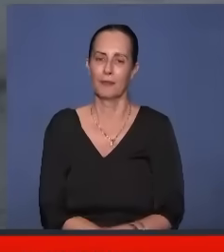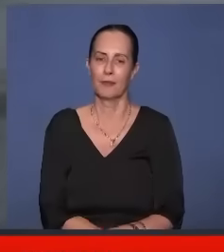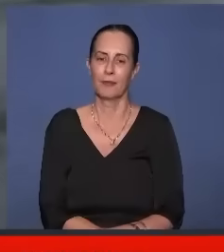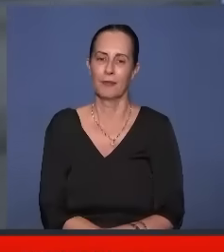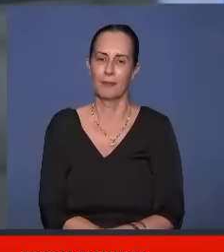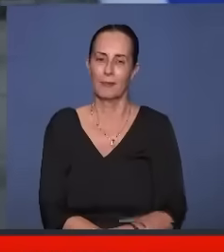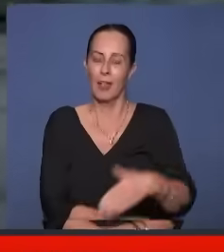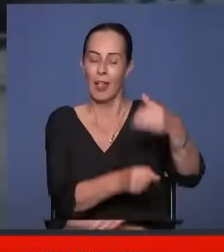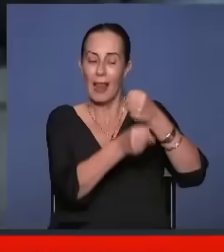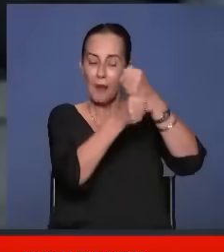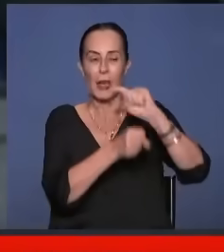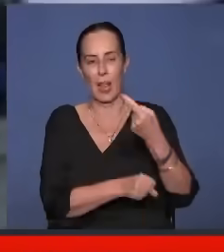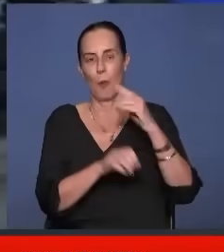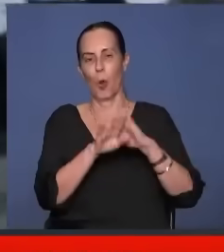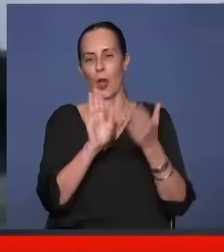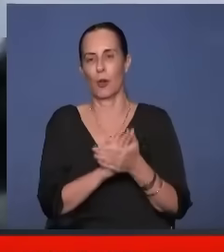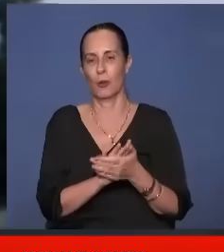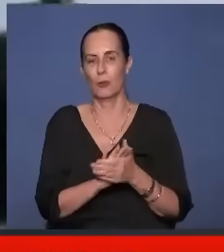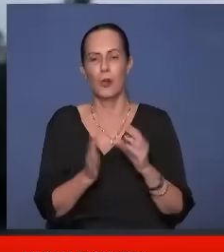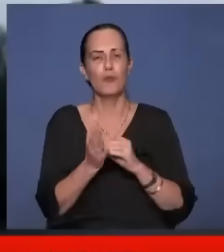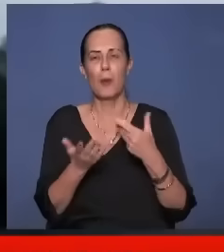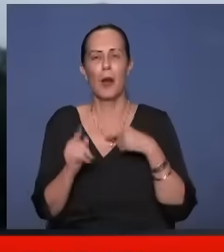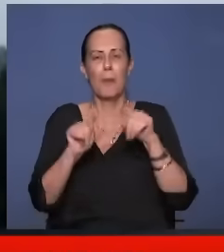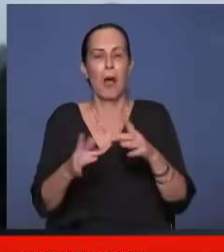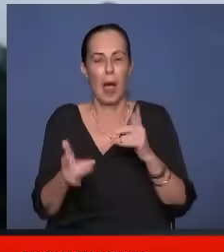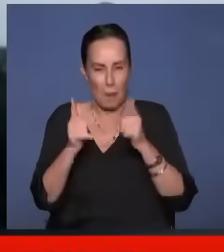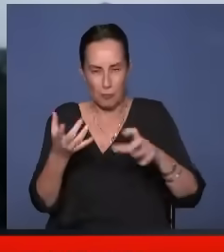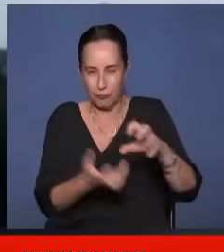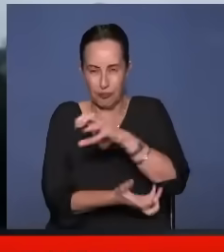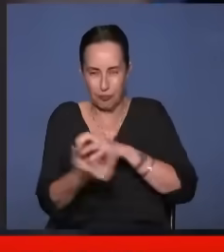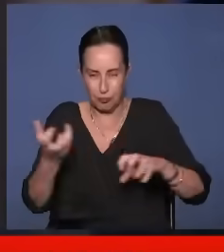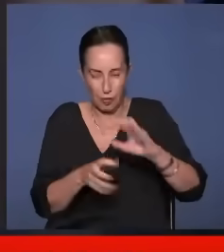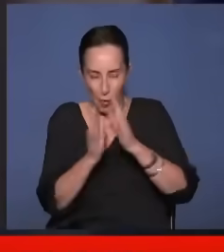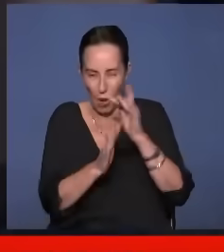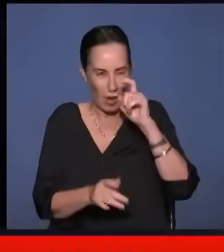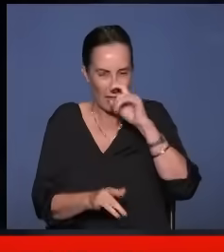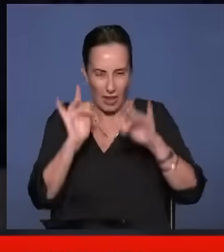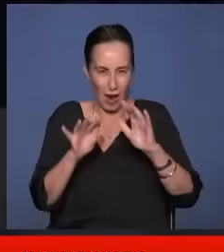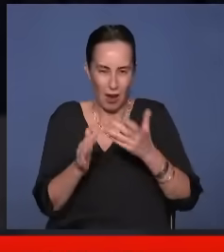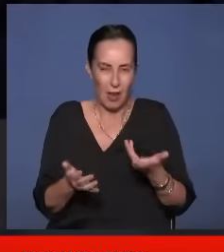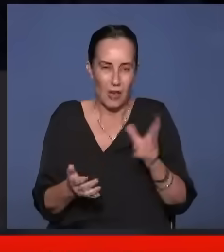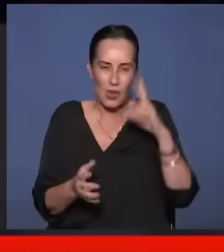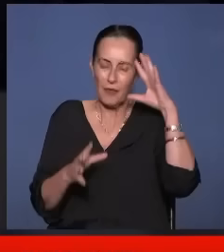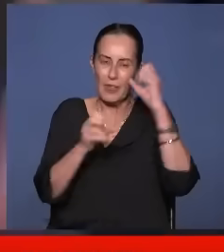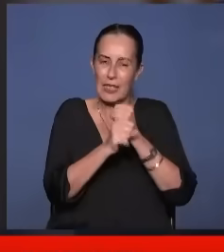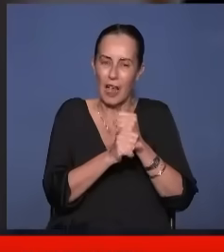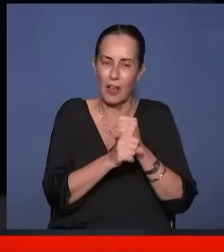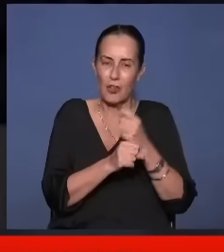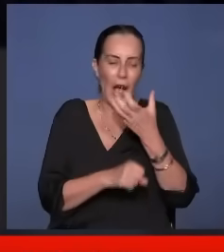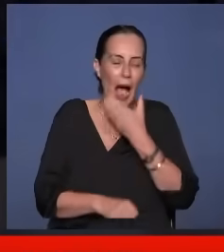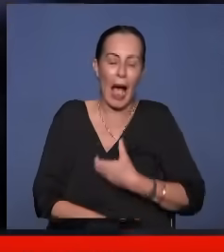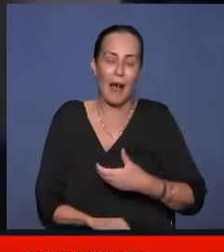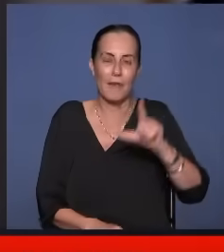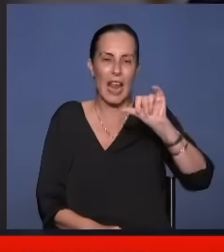להניף את הדגל למרות הכל. למה אנחנו רוצים להגיע? למלחמת חורמה, גוג ומגוג, נגד כל הערבים, כי יש להם איזו תפיסה אידיאולוגית של הרב דוב